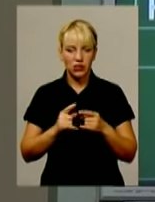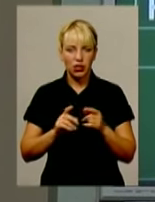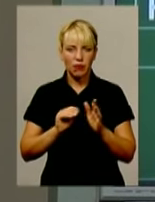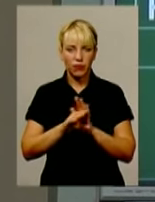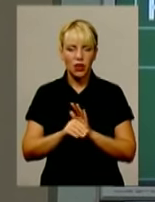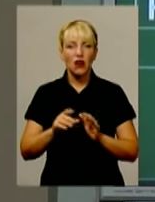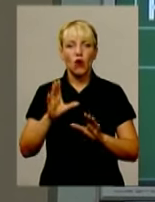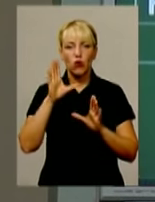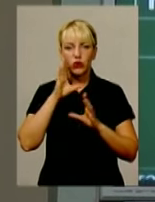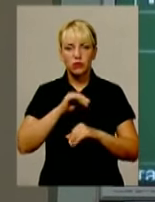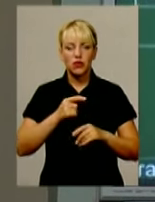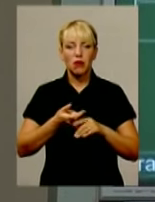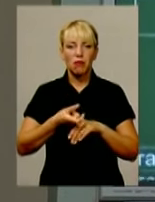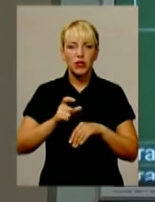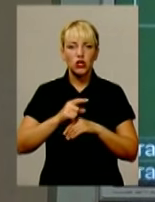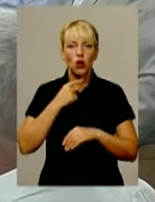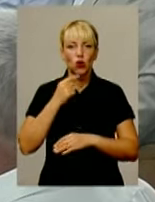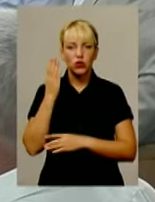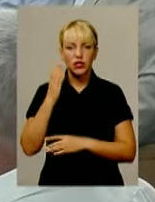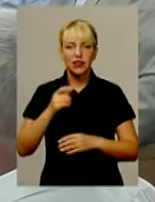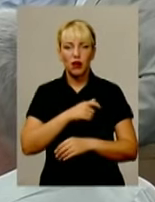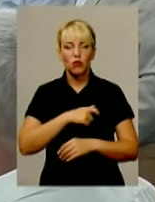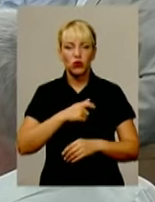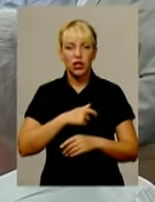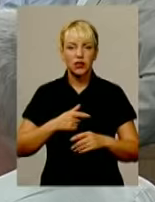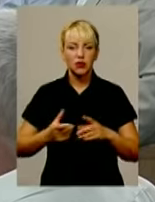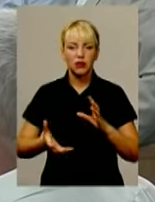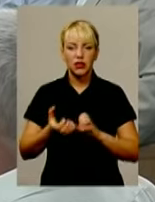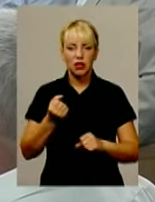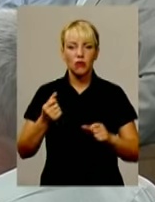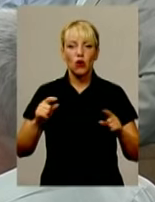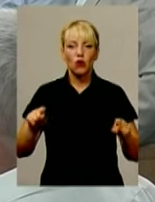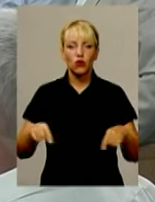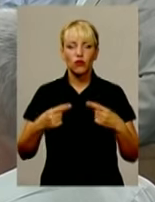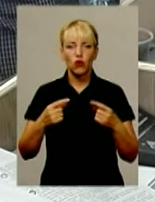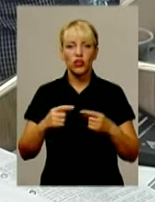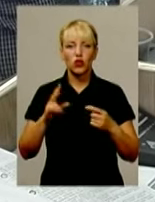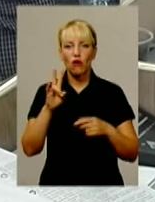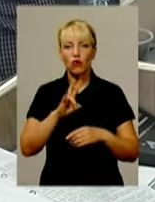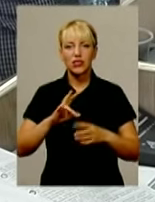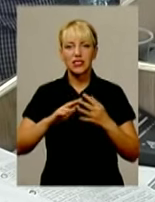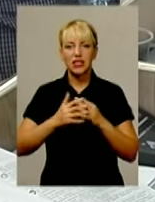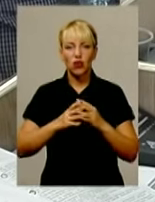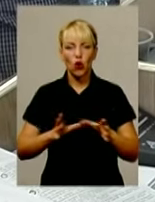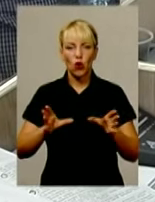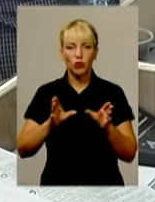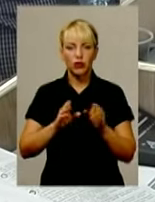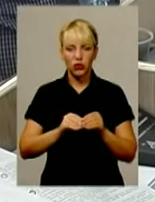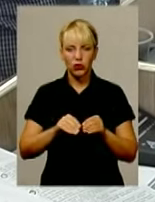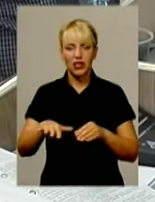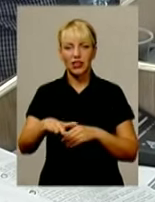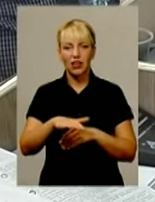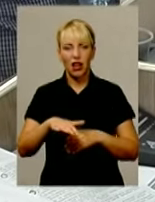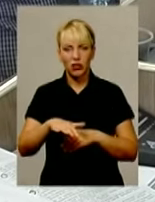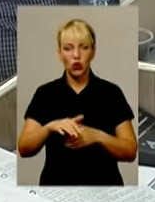ще більшістю голосів депутати підтримали утворення Новоушицької селищної об'єднаної територіальної громади з центром у Новій Ушиці. Цим